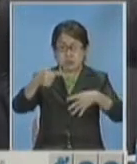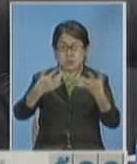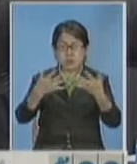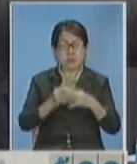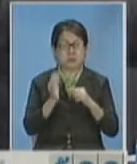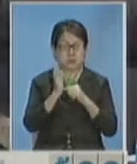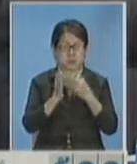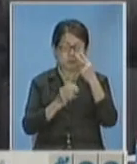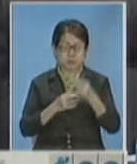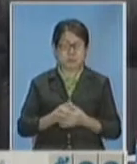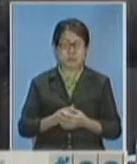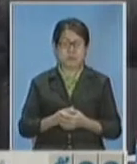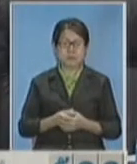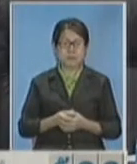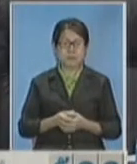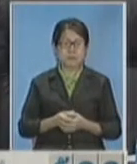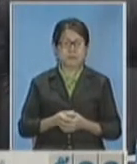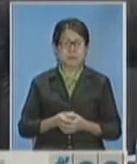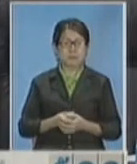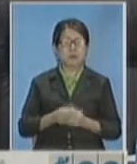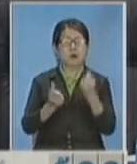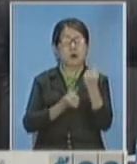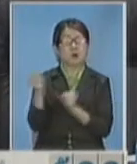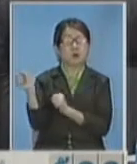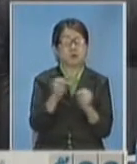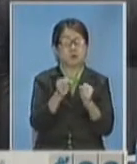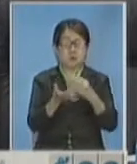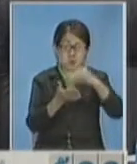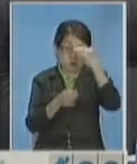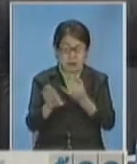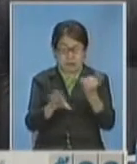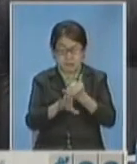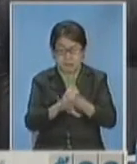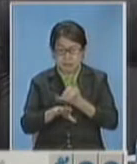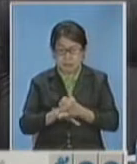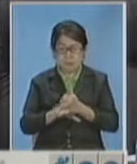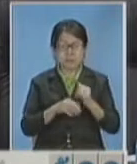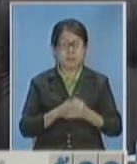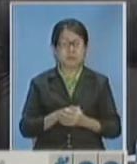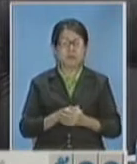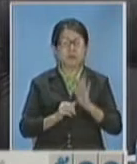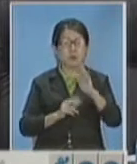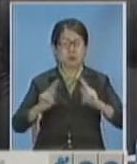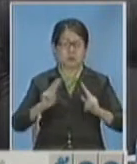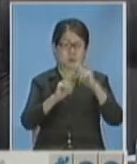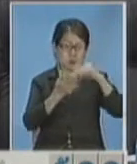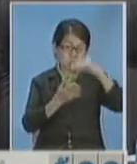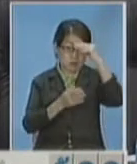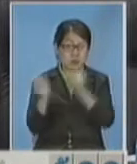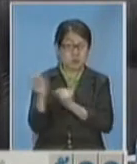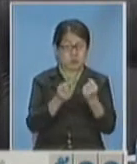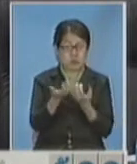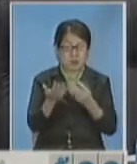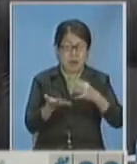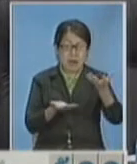ช่นนะคะเรื่องของรถตู้นักเรียนนะคะในของกระทรวงศึกษาธิการนะคะถ้า